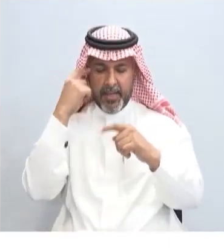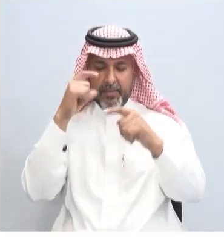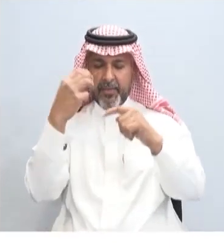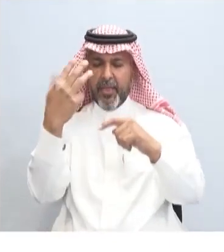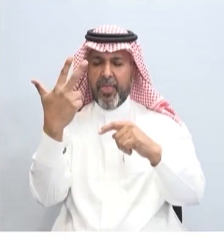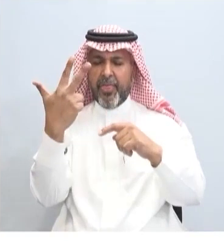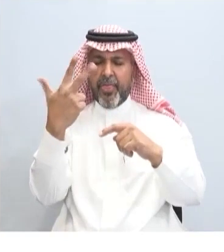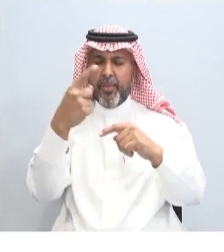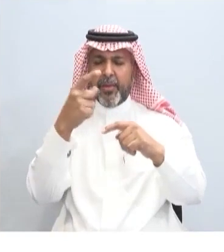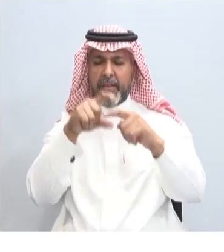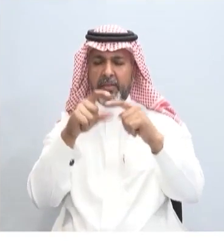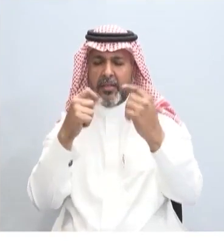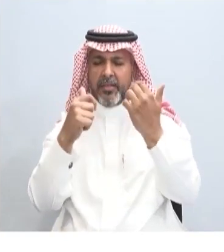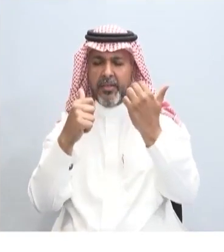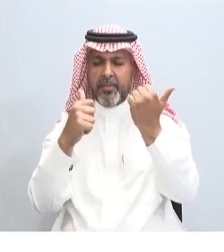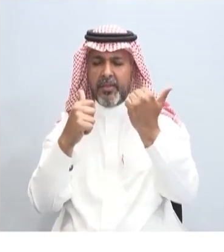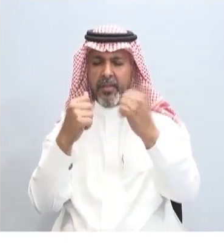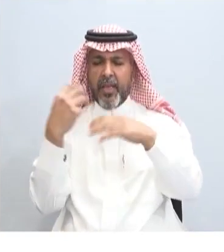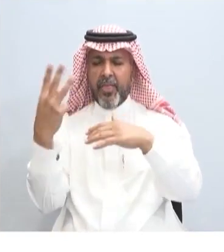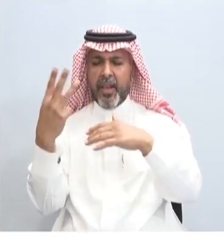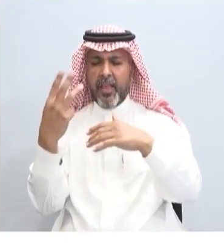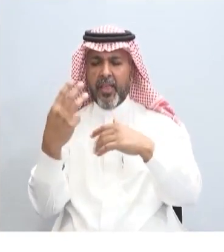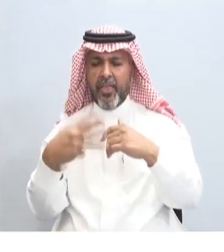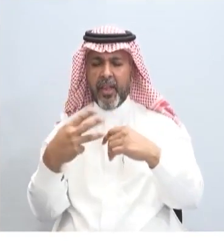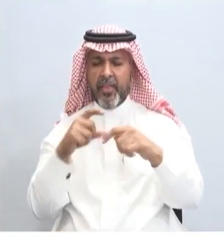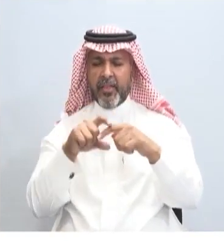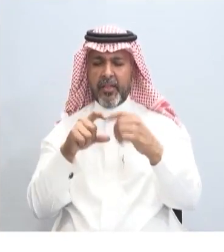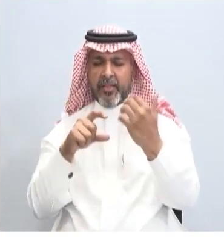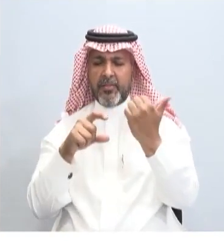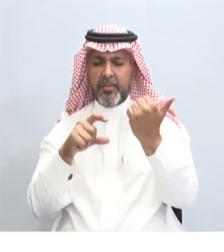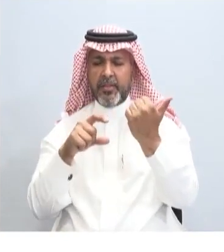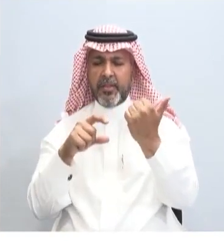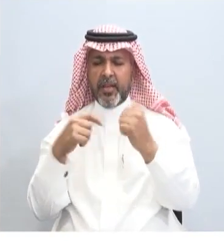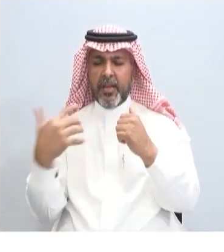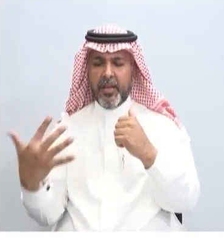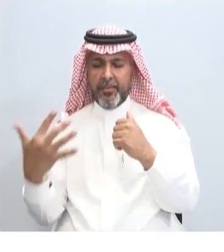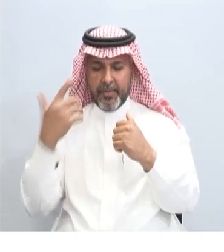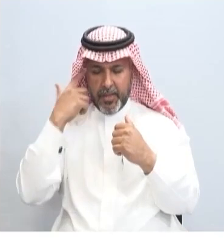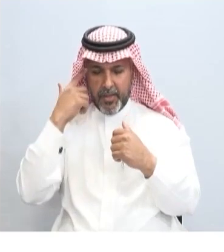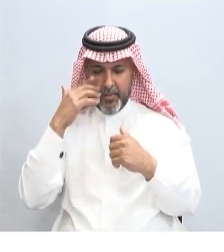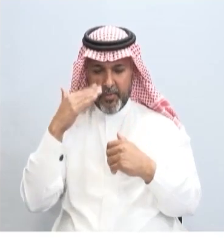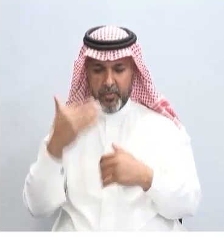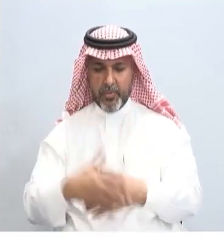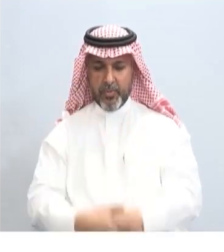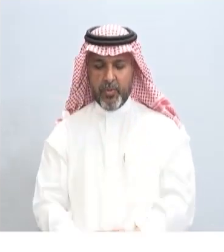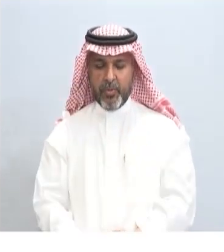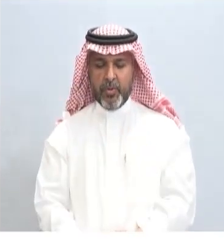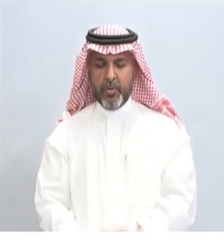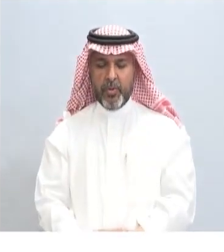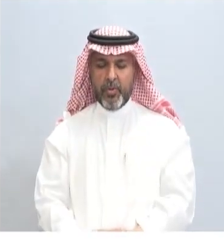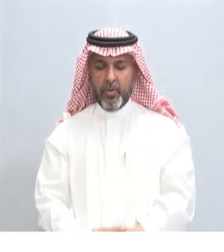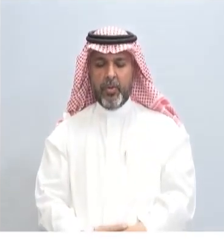هذا هو الاحتمال الناتج لكن لو جينا للفقره الثانيه الان وقال لك ما احتمال ان تكون اللوحه ذات